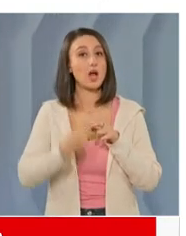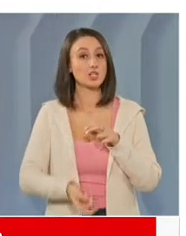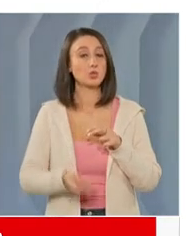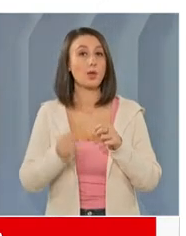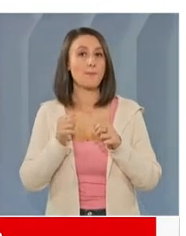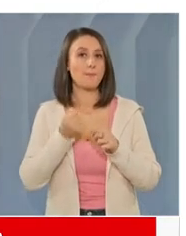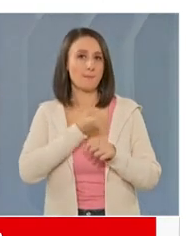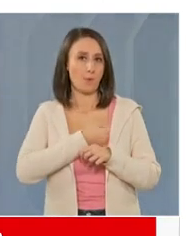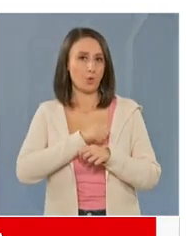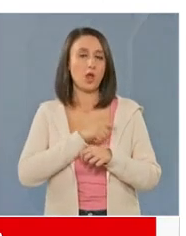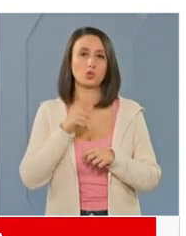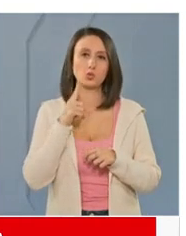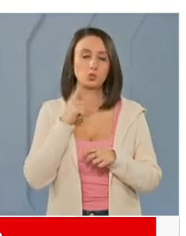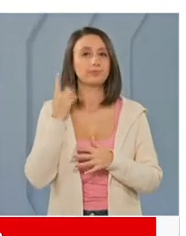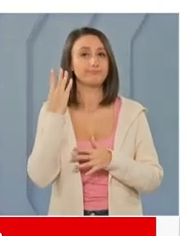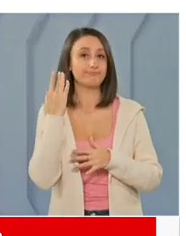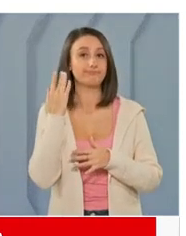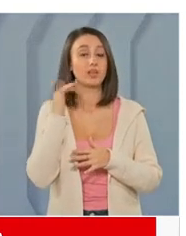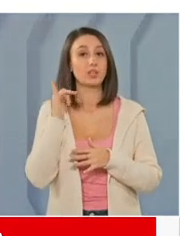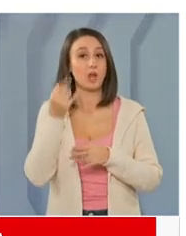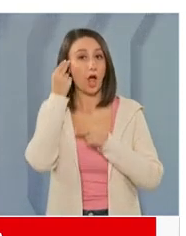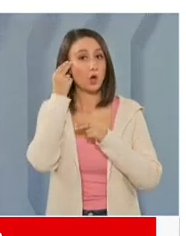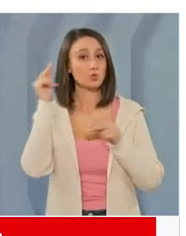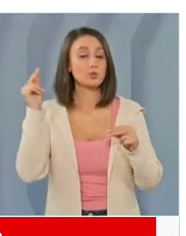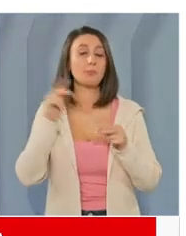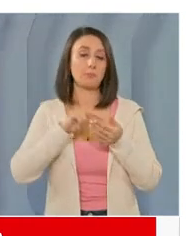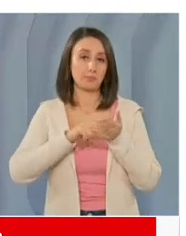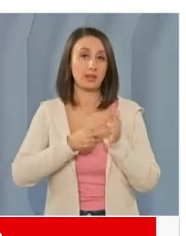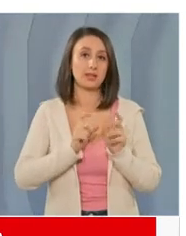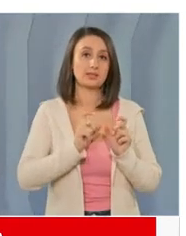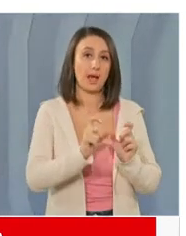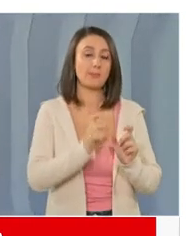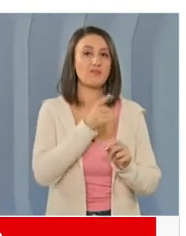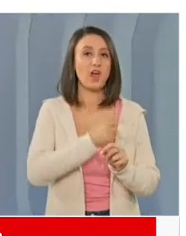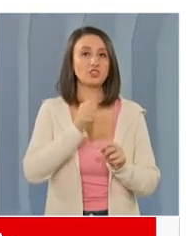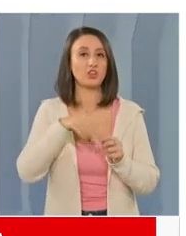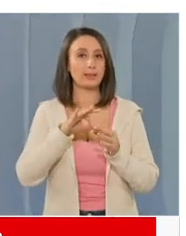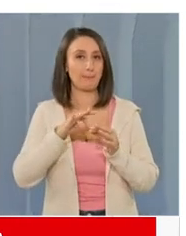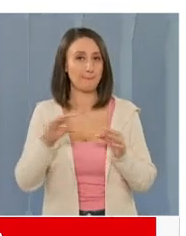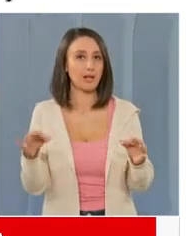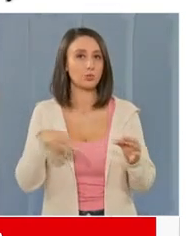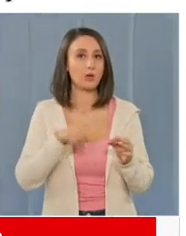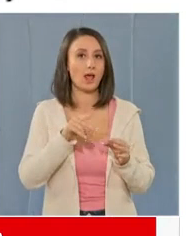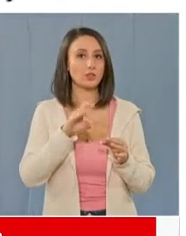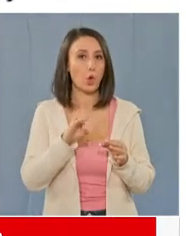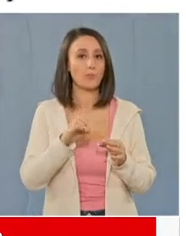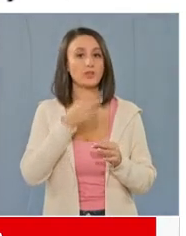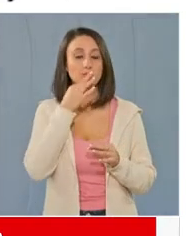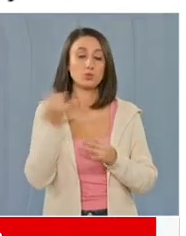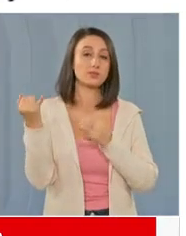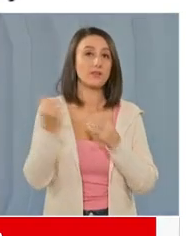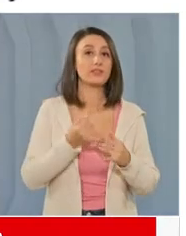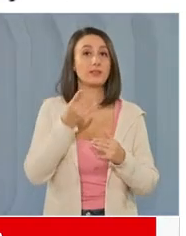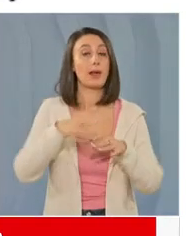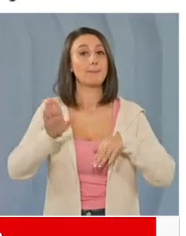teritoriul Poloniei sunt cele mai îngrijorătoare și anunță că este gata să apere fiecare centimetru al teritoriului Nato o reacție a venit